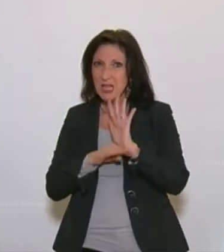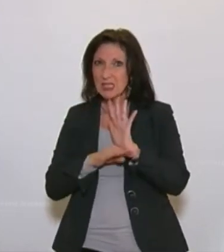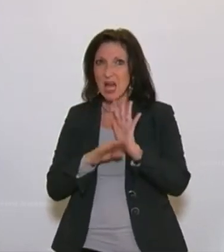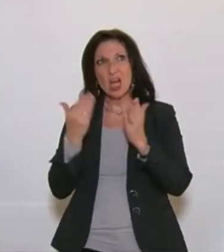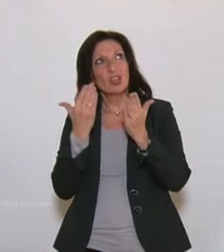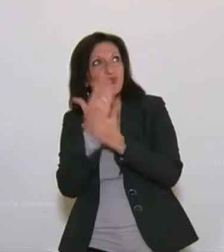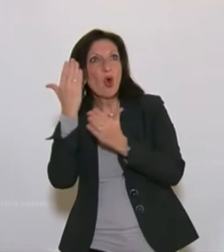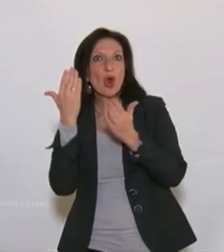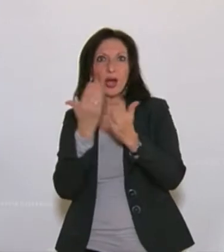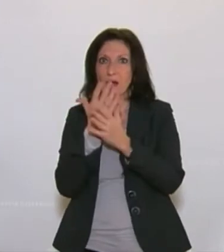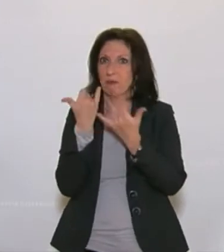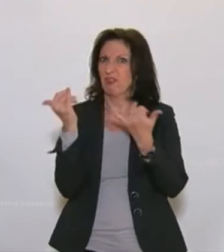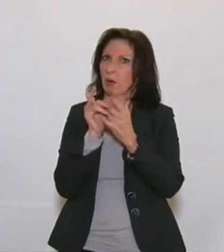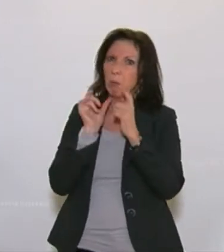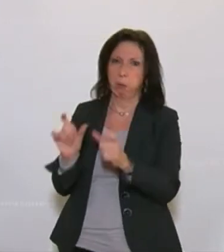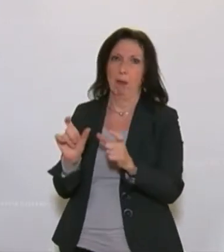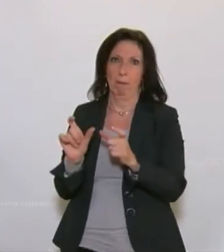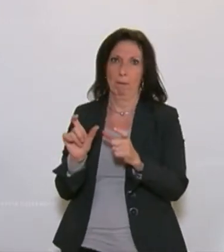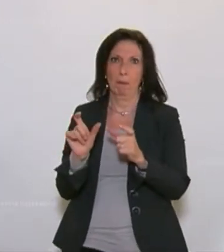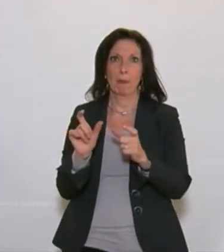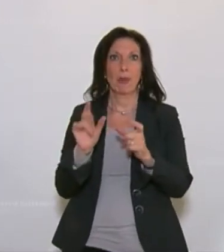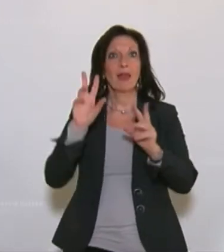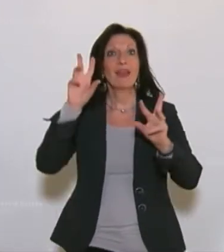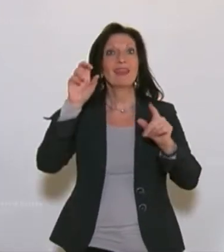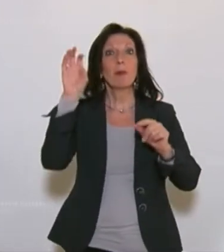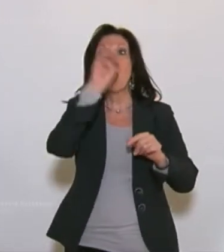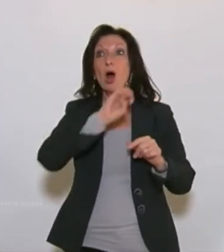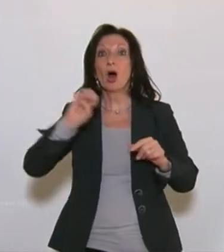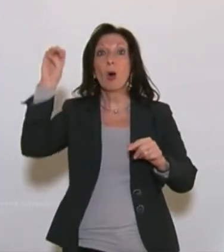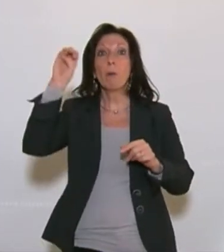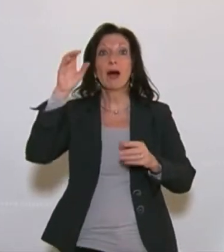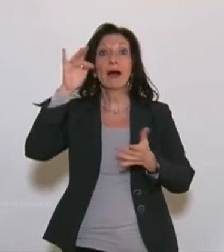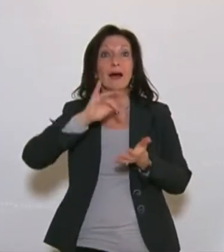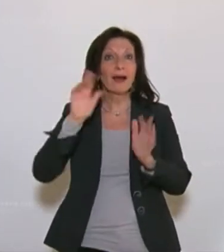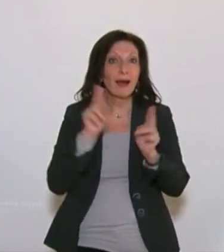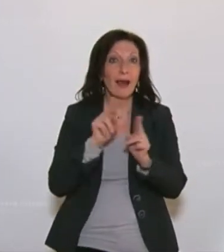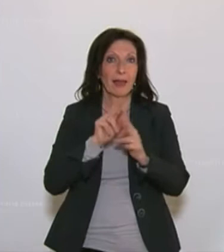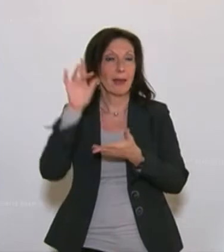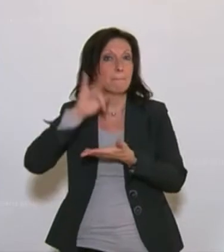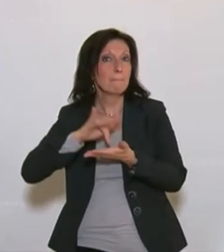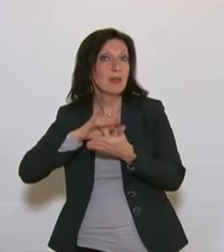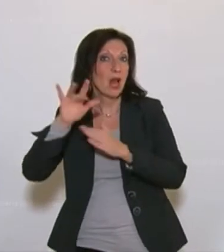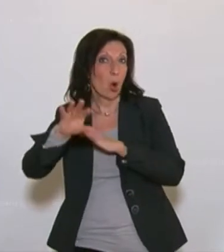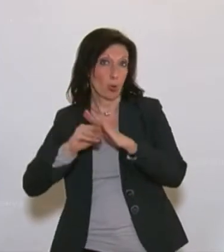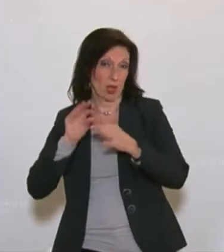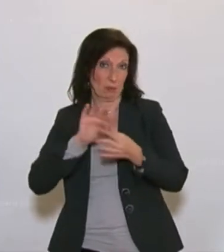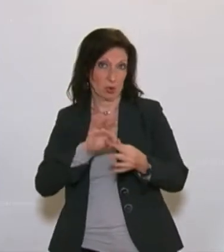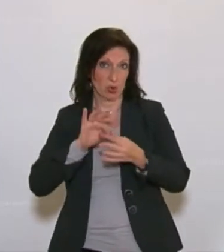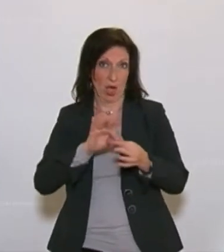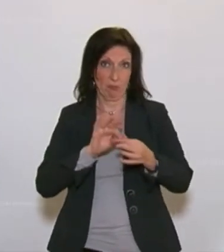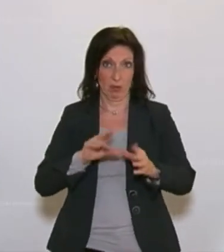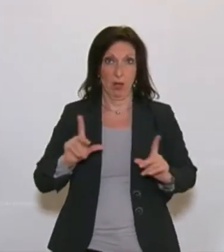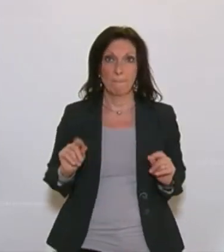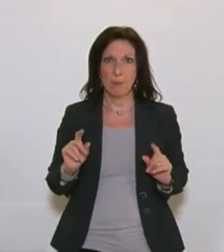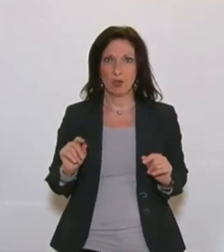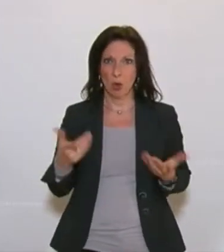und zwar genau dort innovationshemmend, wo es europäische kleine und mittlere Unternehmen betrifft, die dann eben gegen die Monopolmacht, gegen